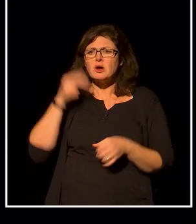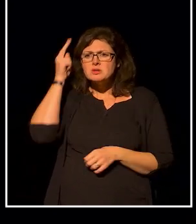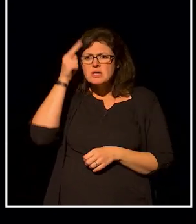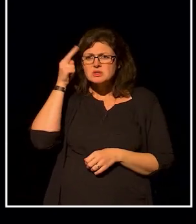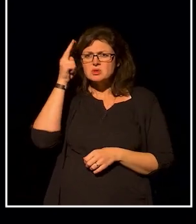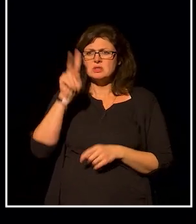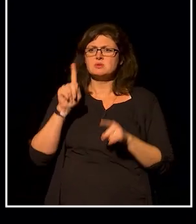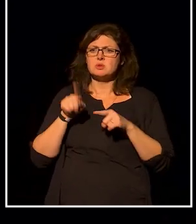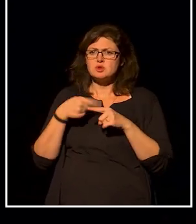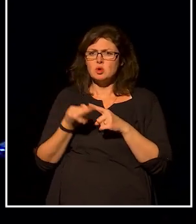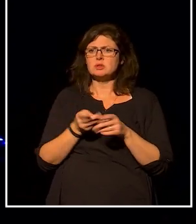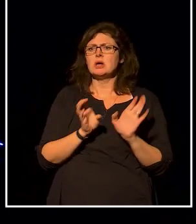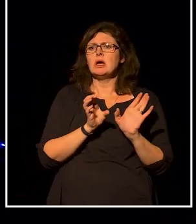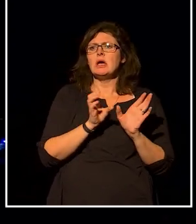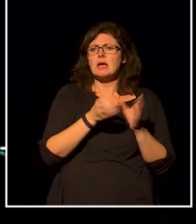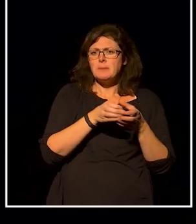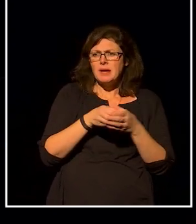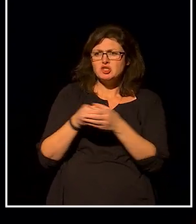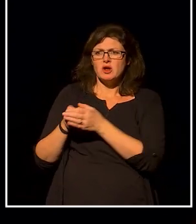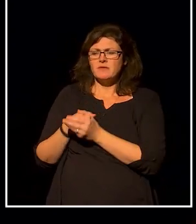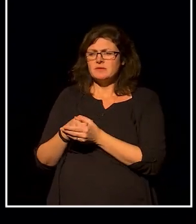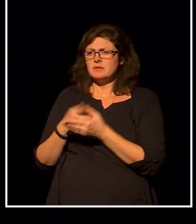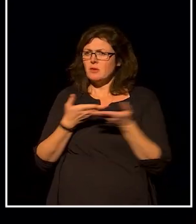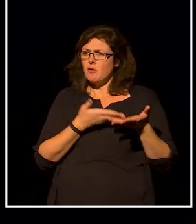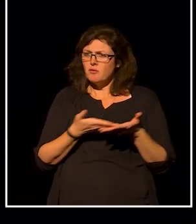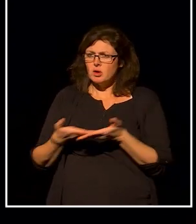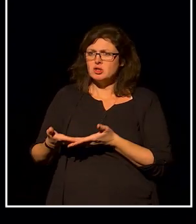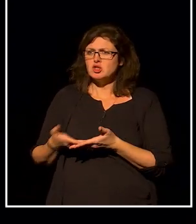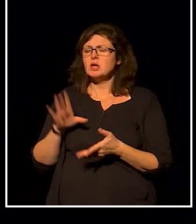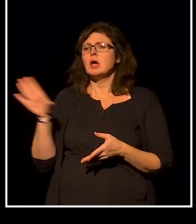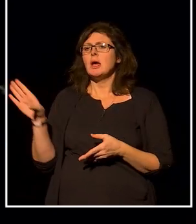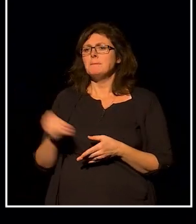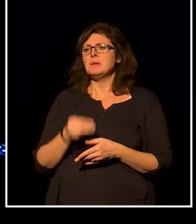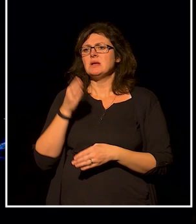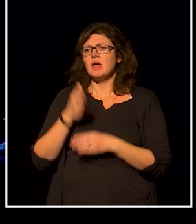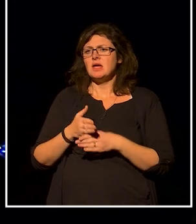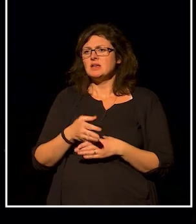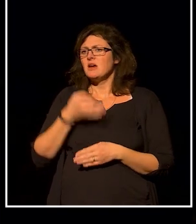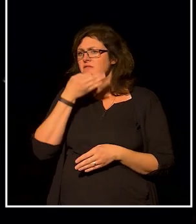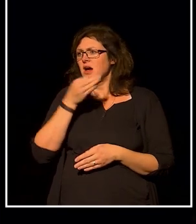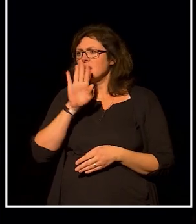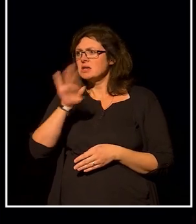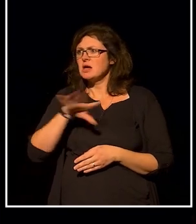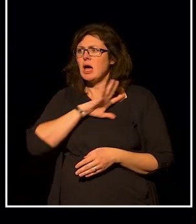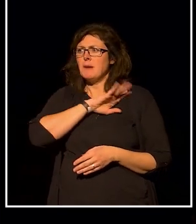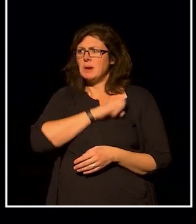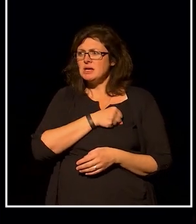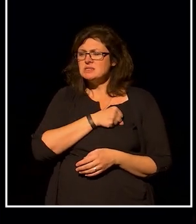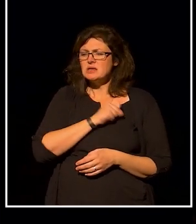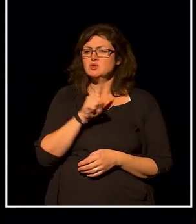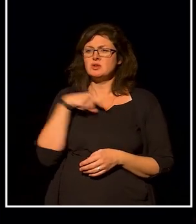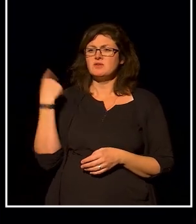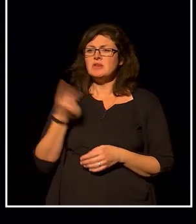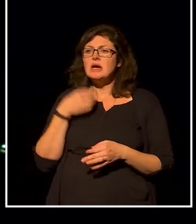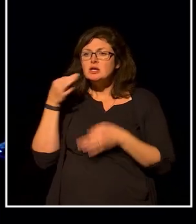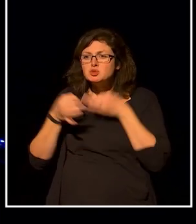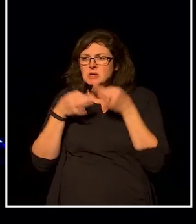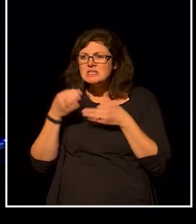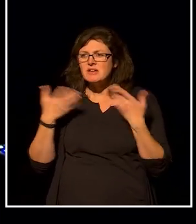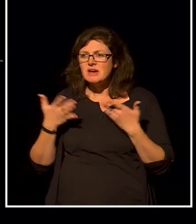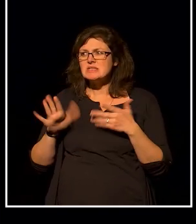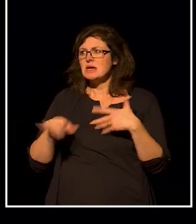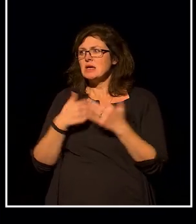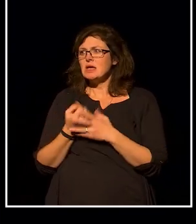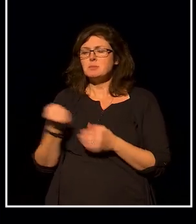vorgestellten Gemeinschaften. Und es endete mit der Frage nach den PalästinenserInnen. Und wir haben da ja so eine Besonderheit, nämlich dass es so eine sehr,